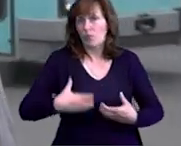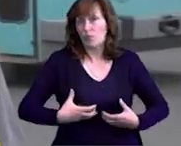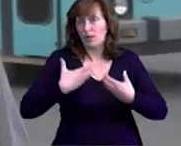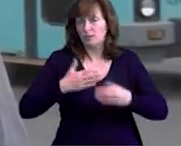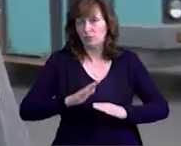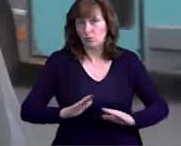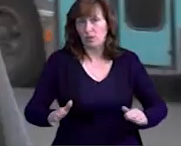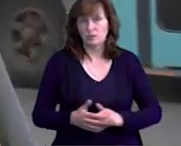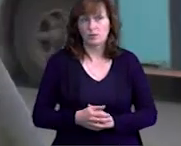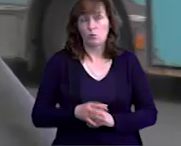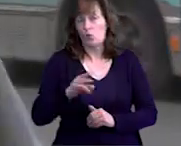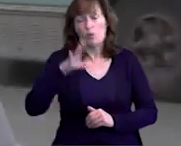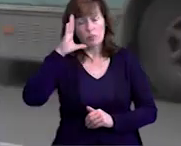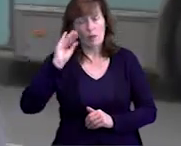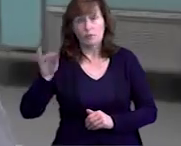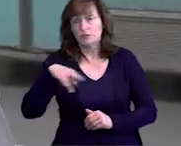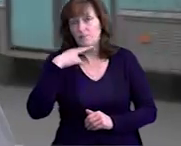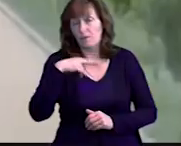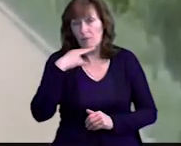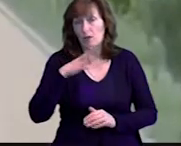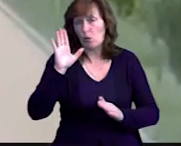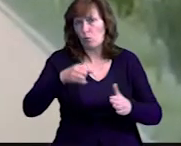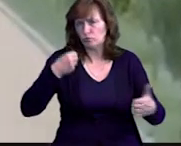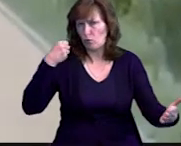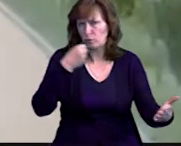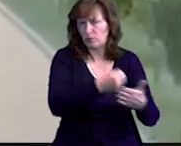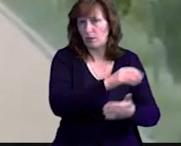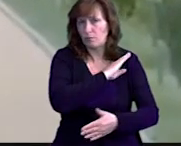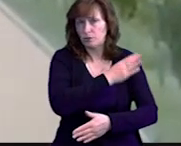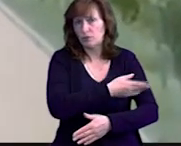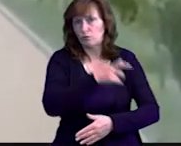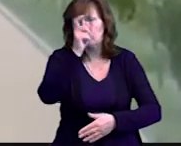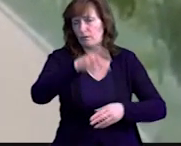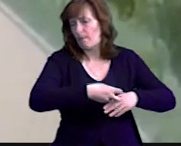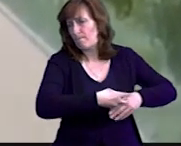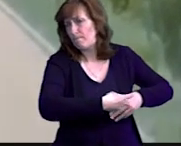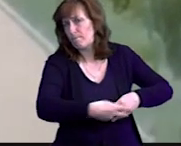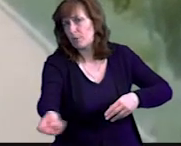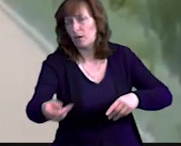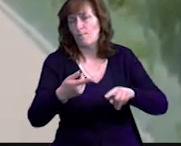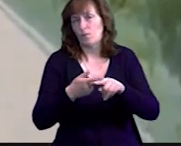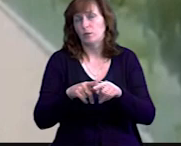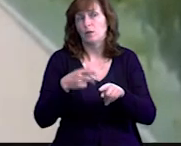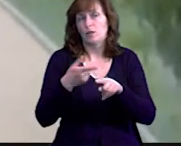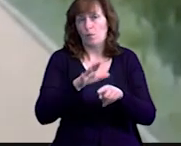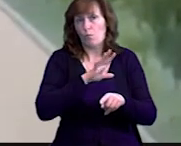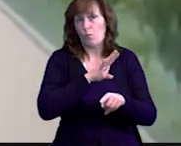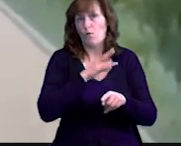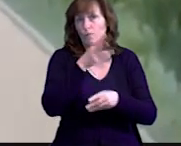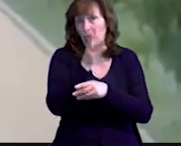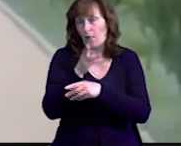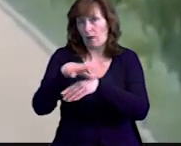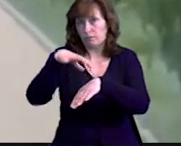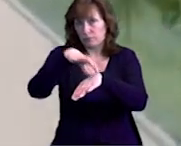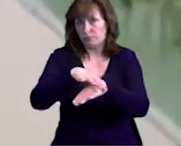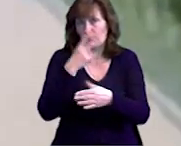он не испугался. Но он не обратил внимания. Після удару чоловіка відкинуло на декілька метрів. Момент аварії потрапив на